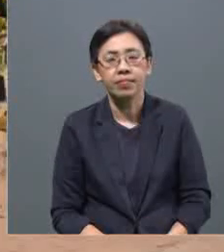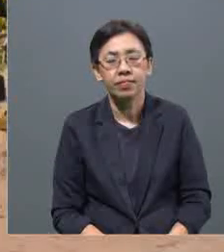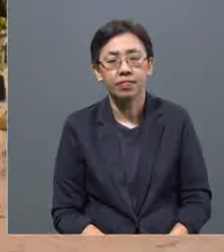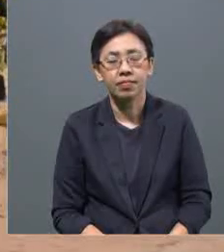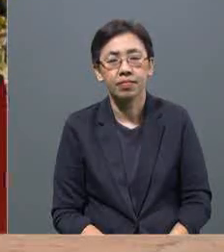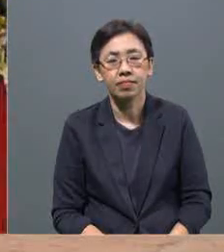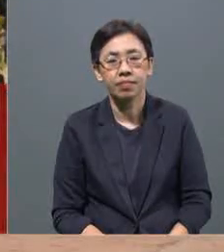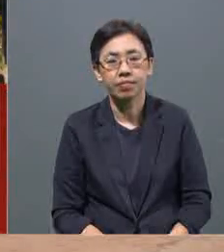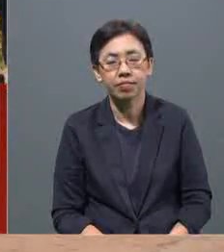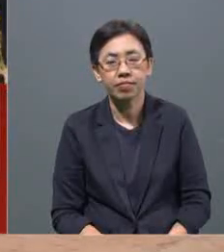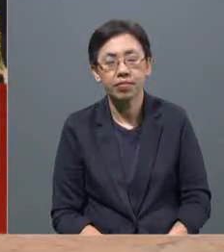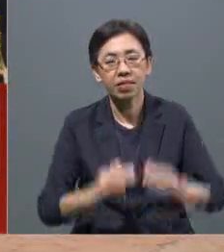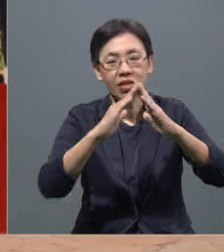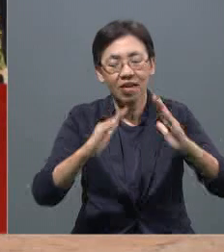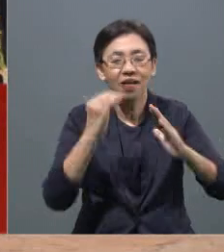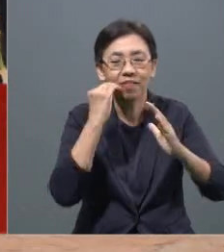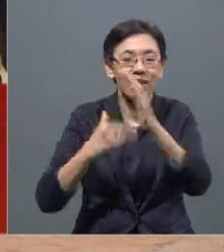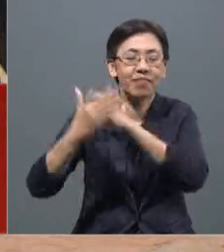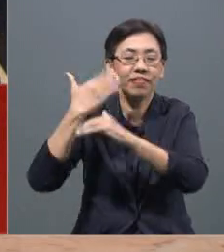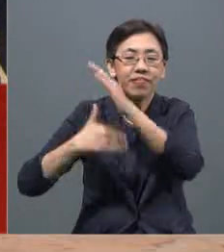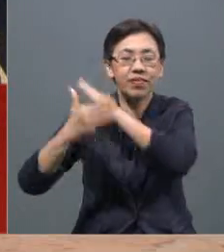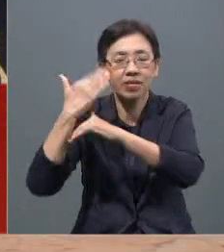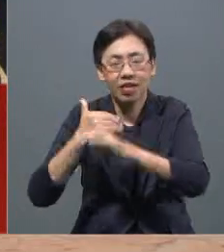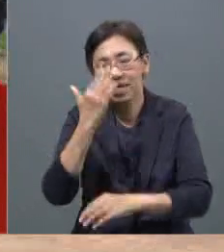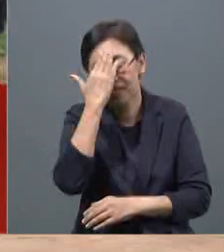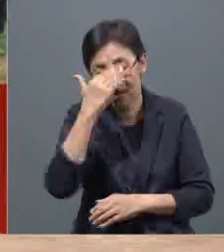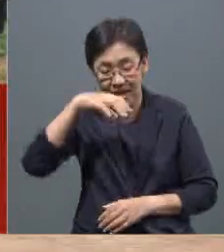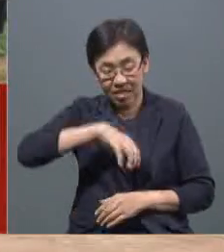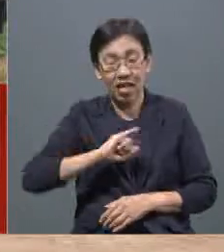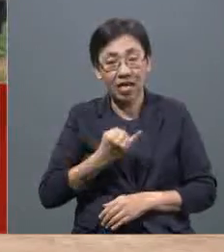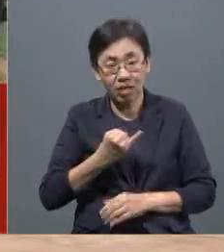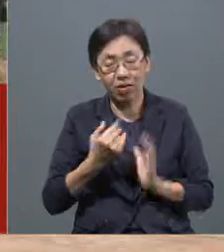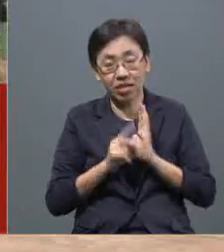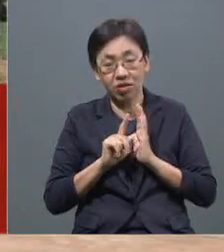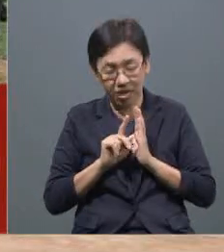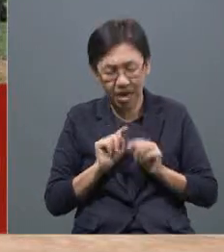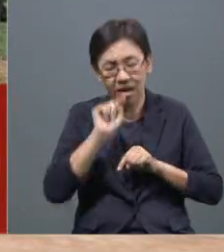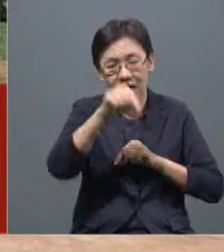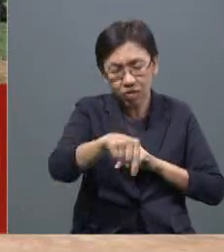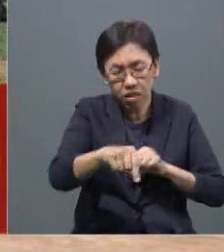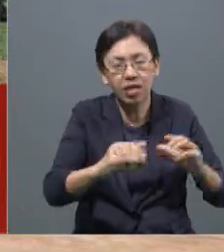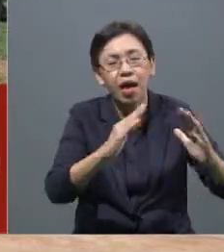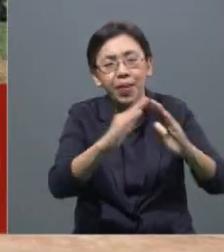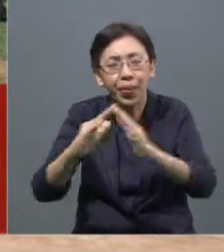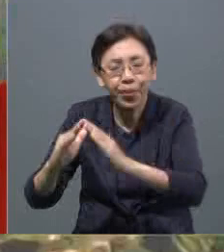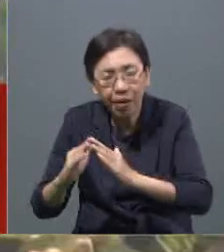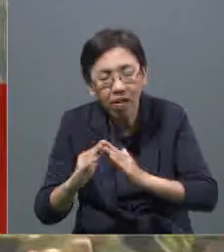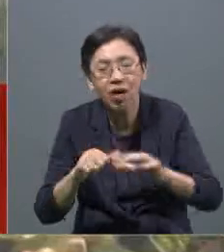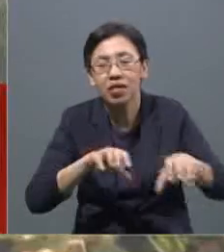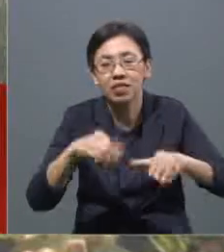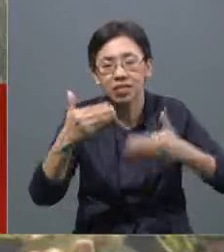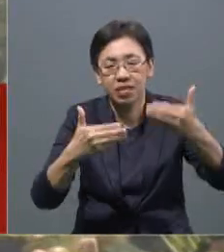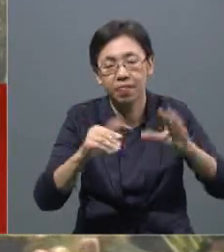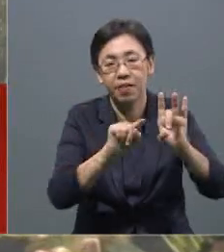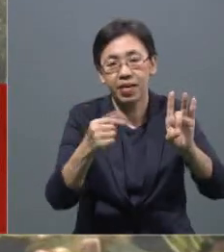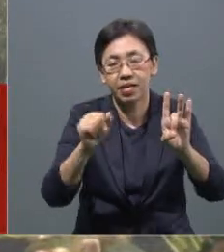ที่บริเวณนะครับเฮือนโบราณวิถีไทยบ้านขอนแก่นบริเวณสนามหน้าศาลากลางจังหวัดขอนแก่นแห่งนี้นะครับมีการจัดงานขึ้นตั้งแต่วันที่8ถึ